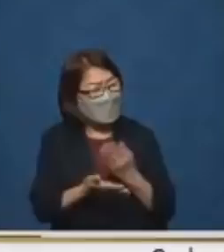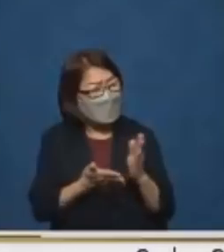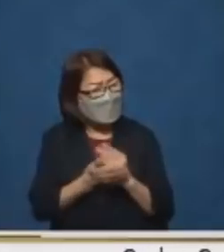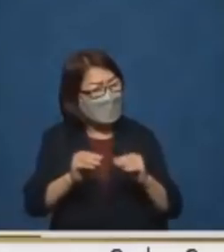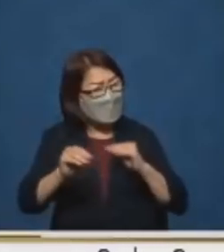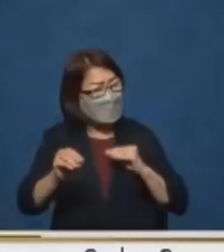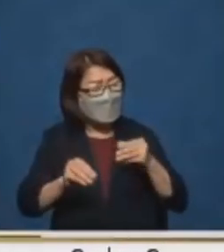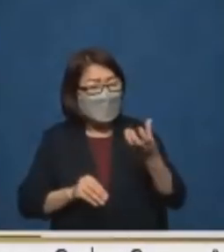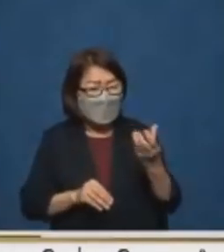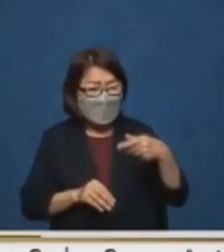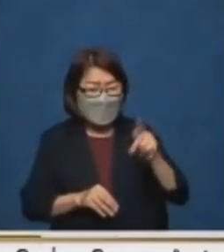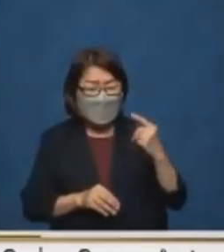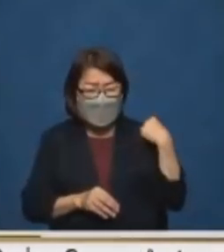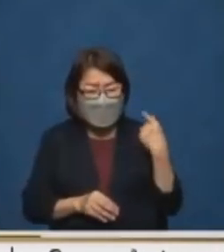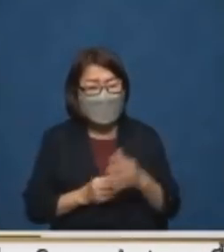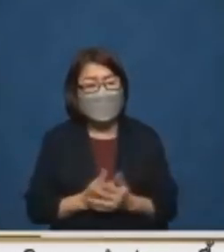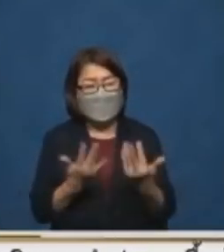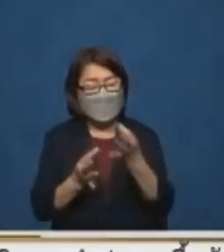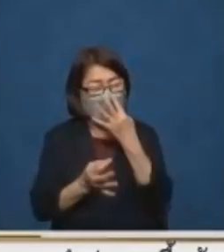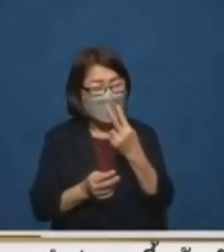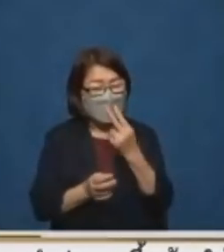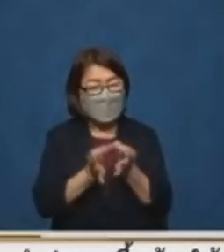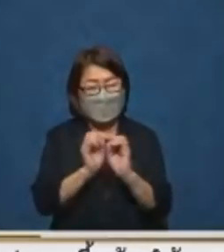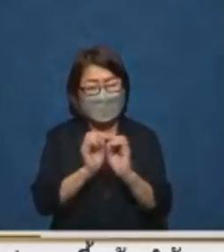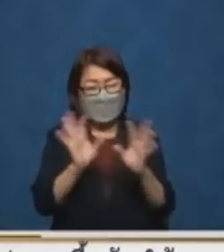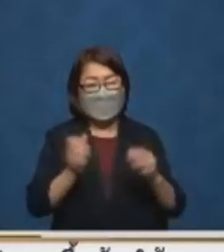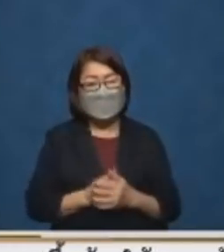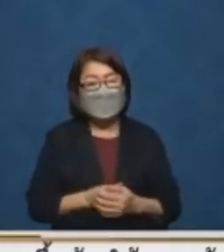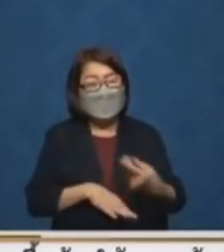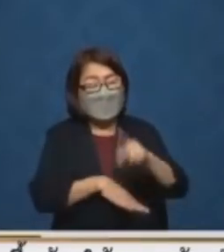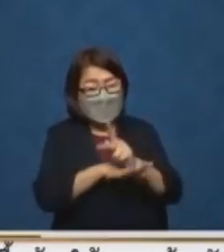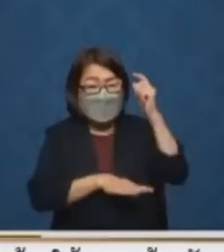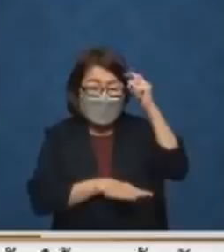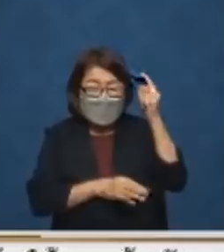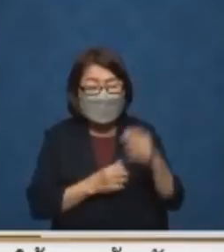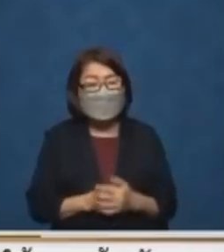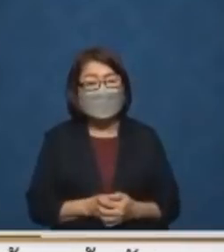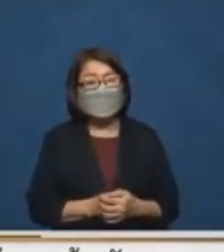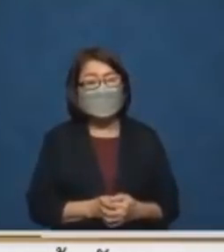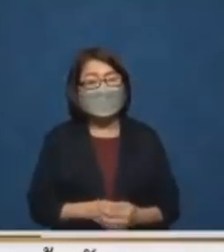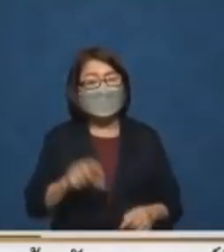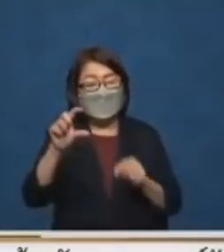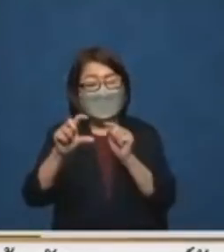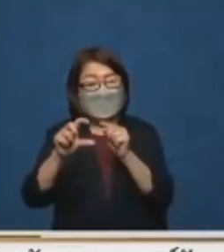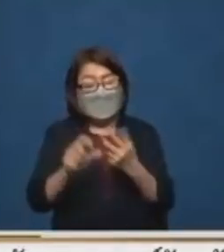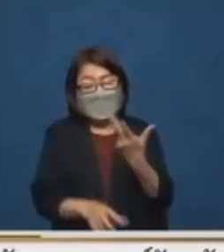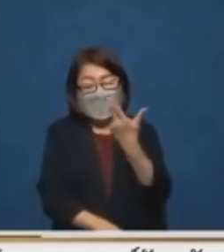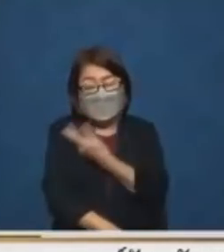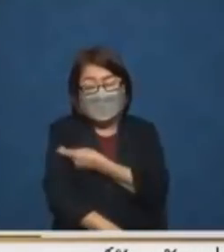นะครับทานปทานครัประสิทธภาพในการต้กันภูมิคมการหมู่นั้